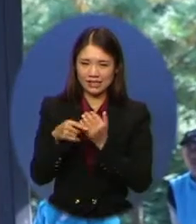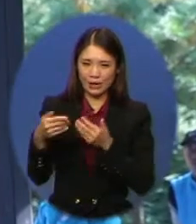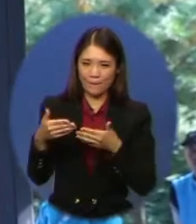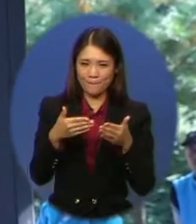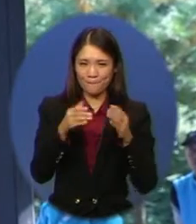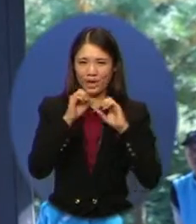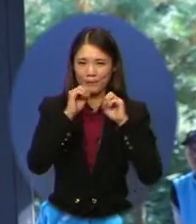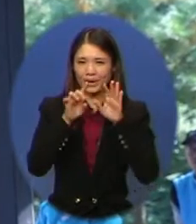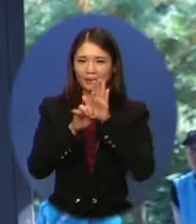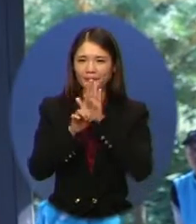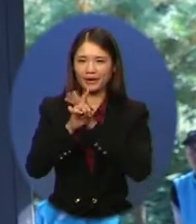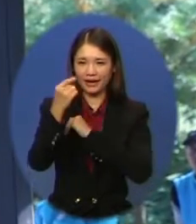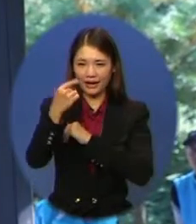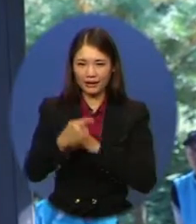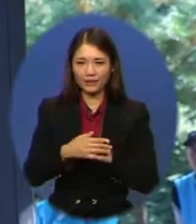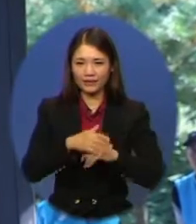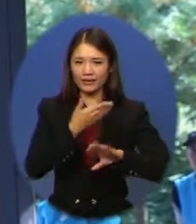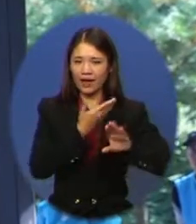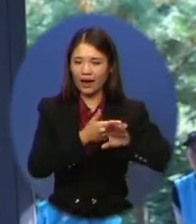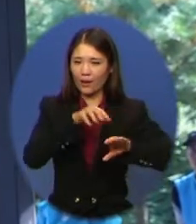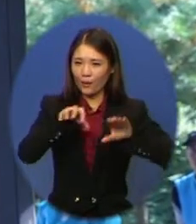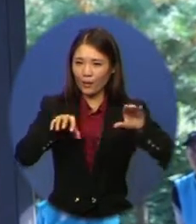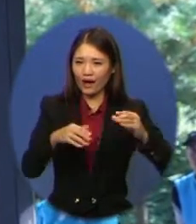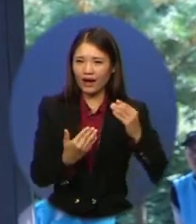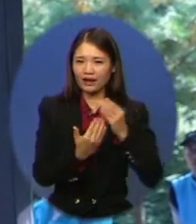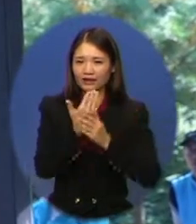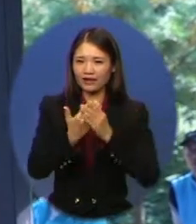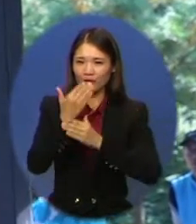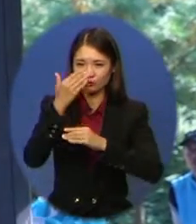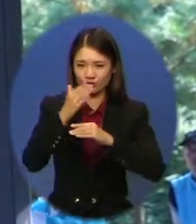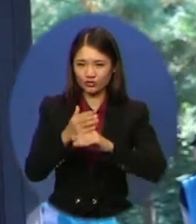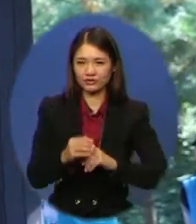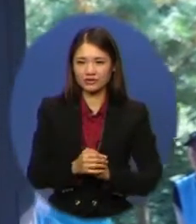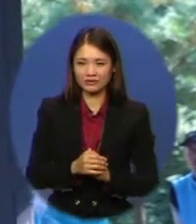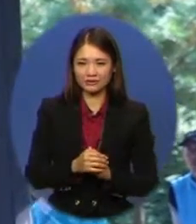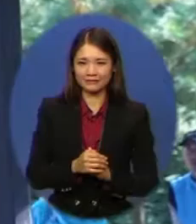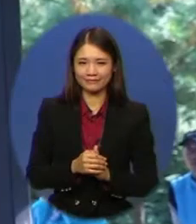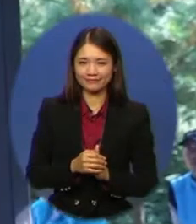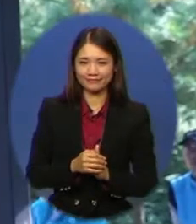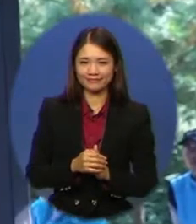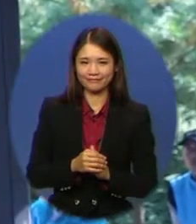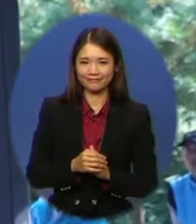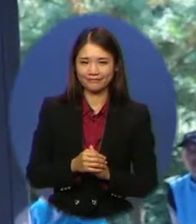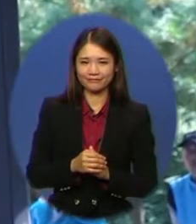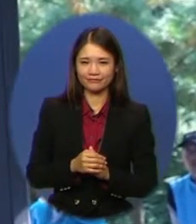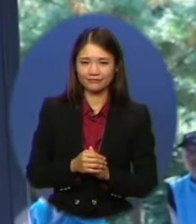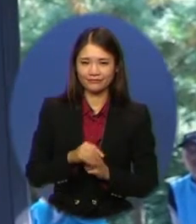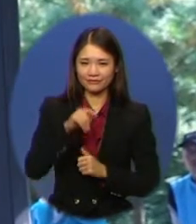벤치마킹하러 옵니다. 그래서 다른 군데도 지금 생겨나고 있고요. 또 이것은